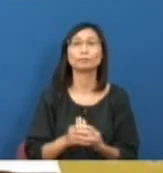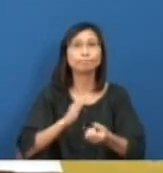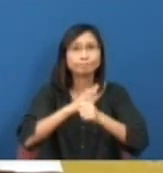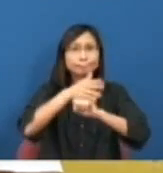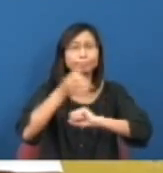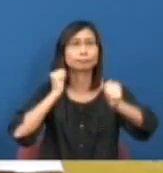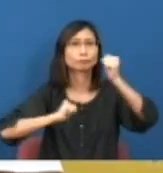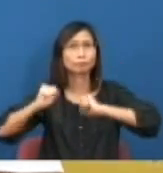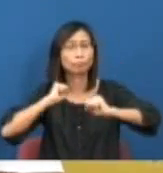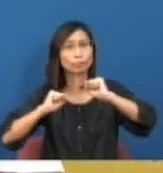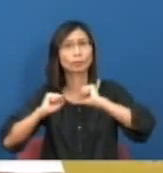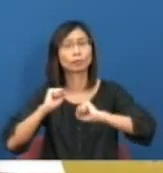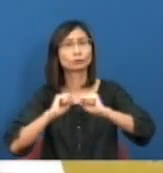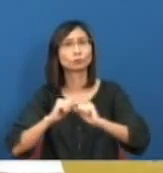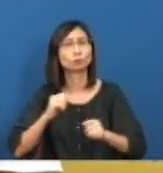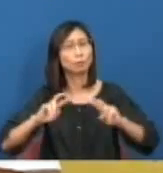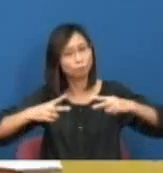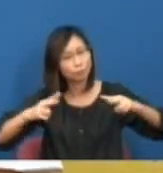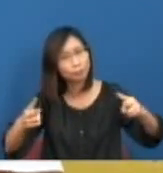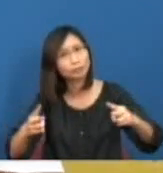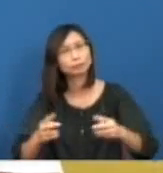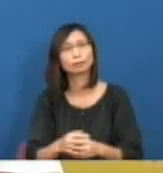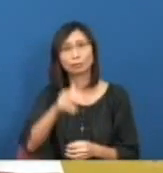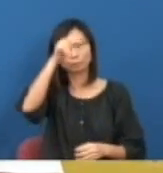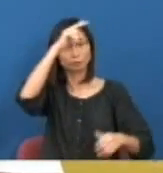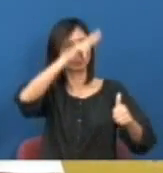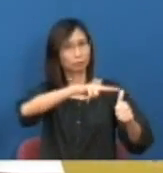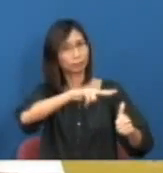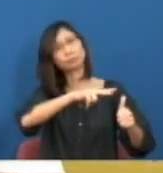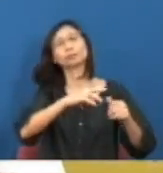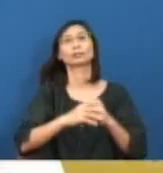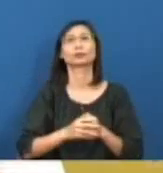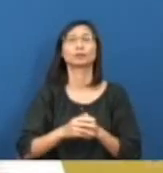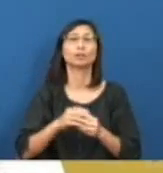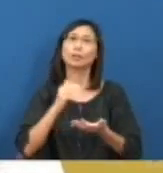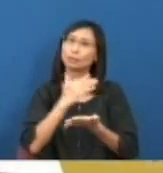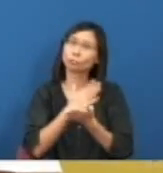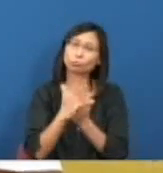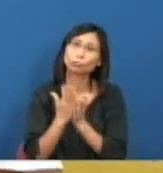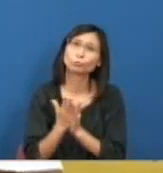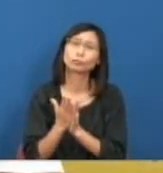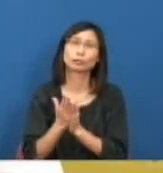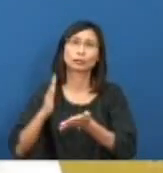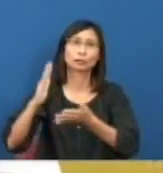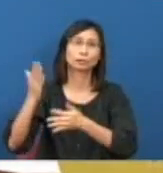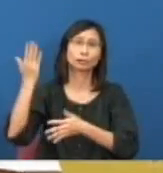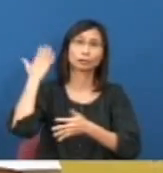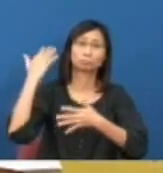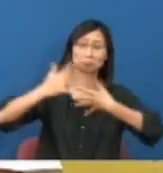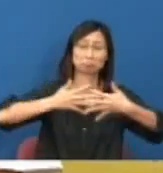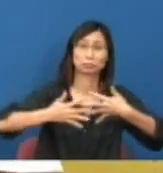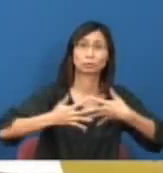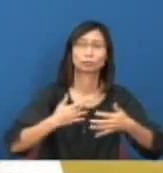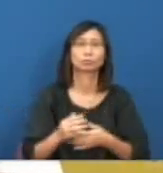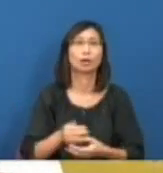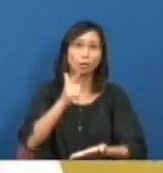運動史啊、社會發展史啊、政治更替史啊，佢當然係不